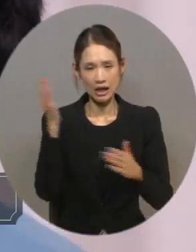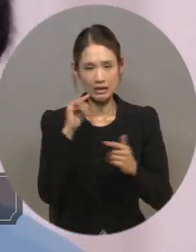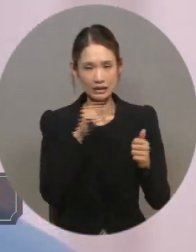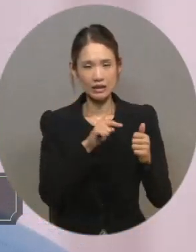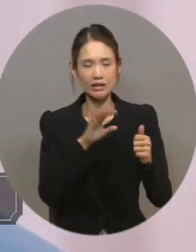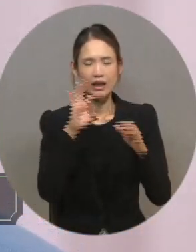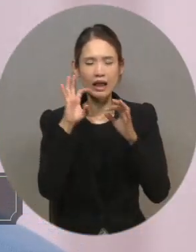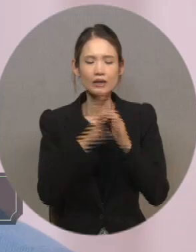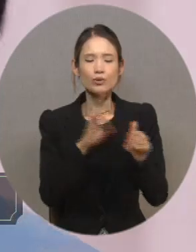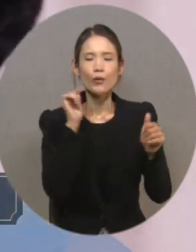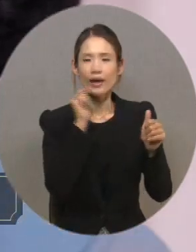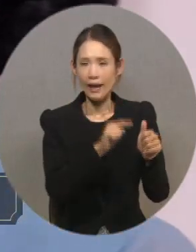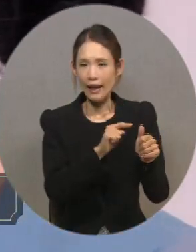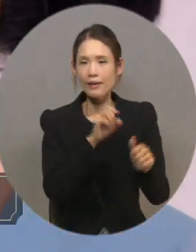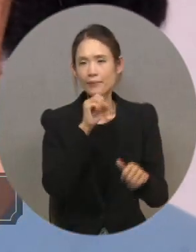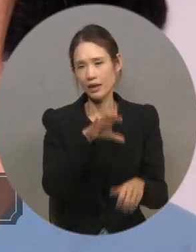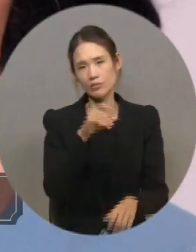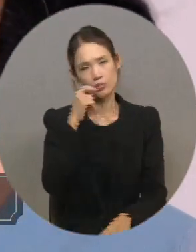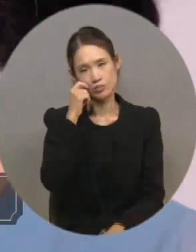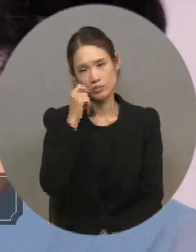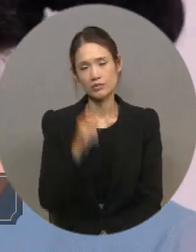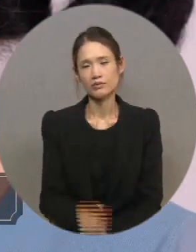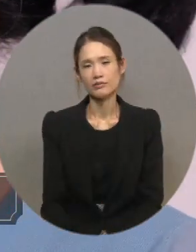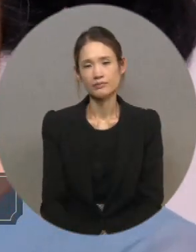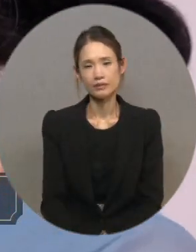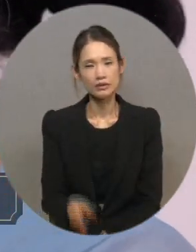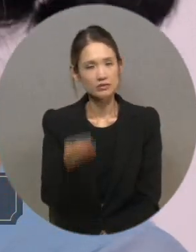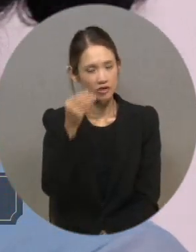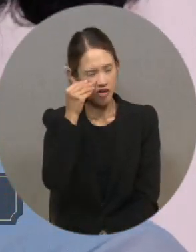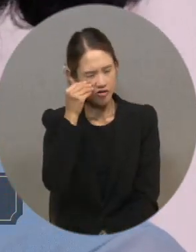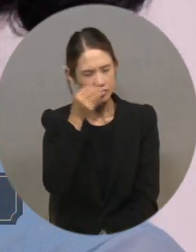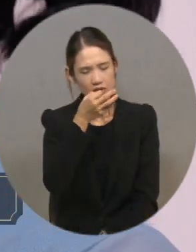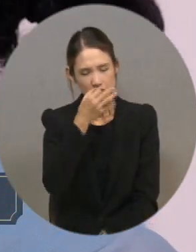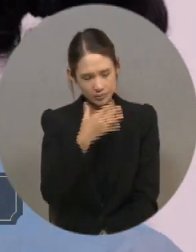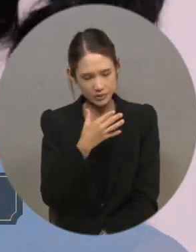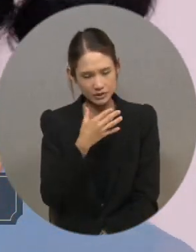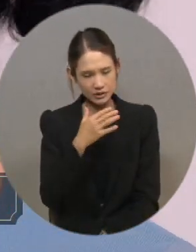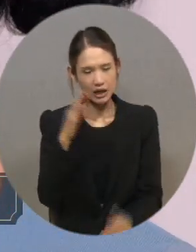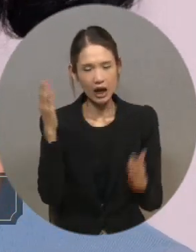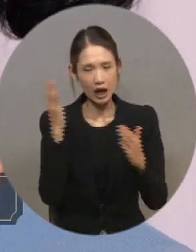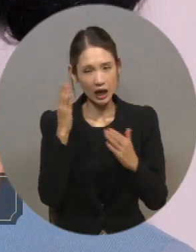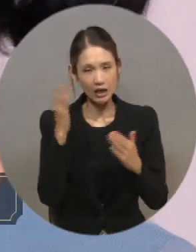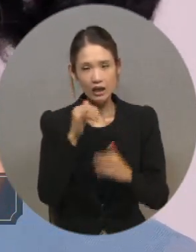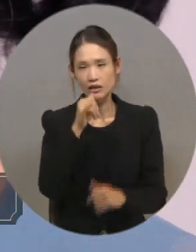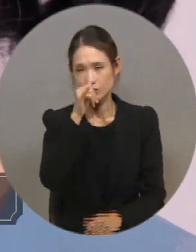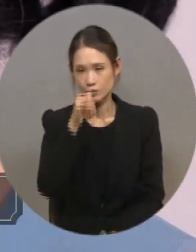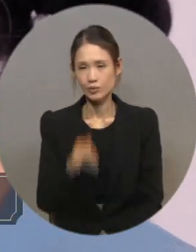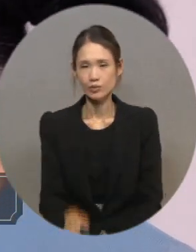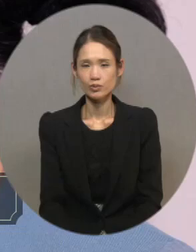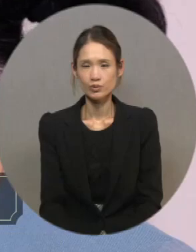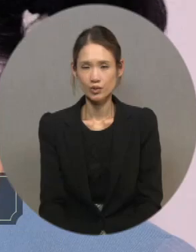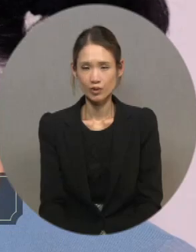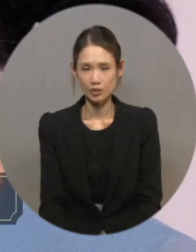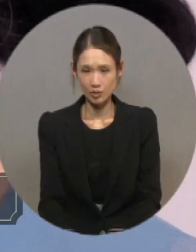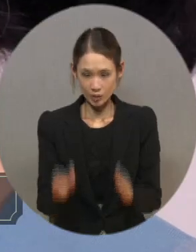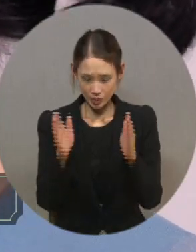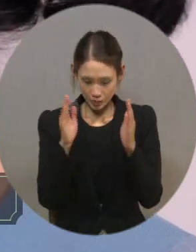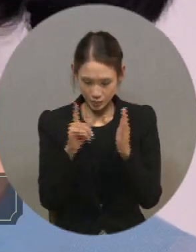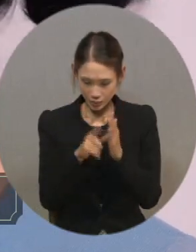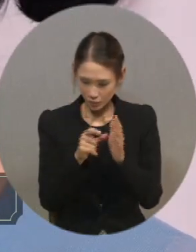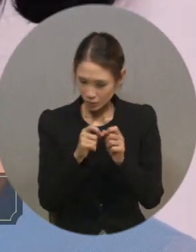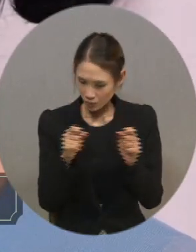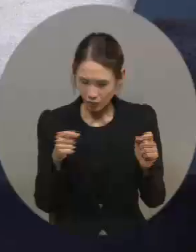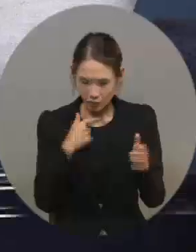말이 안 나오는 거예요. 그리고 이제 적응하기 힘들어하는 그런 아이들도 있고, 또 이제 공부를 너무 오래